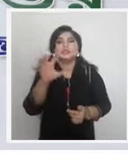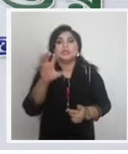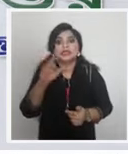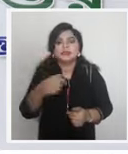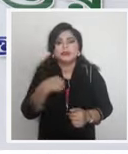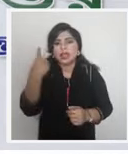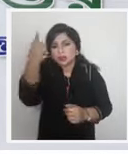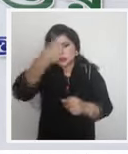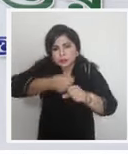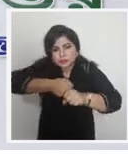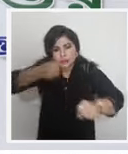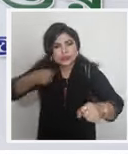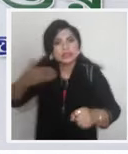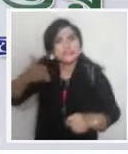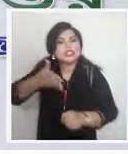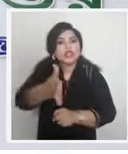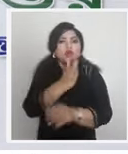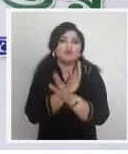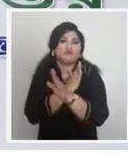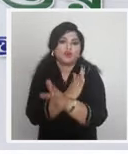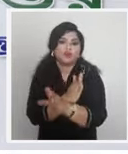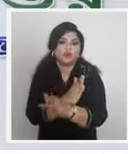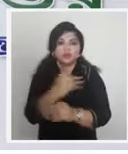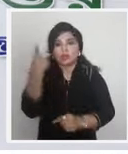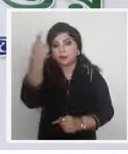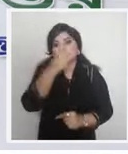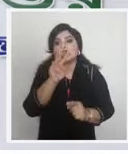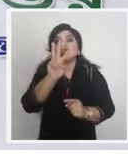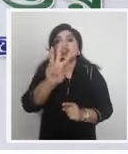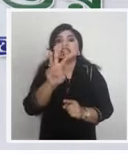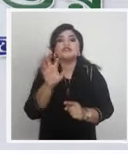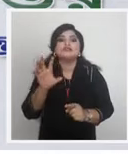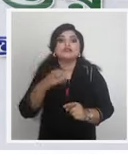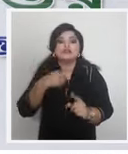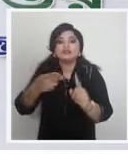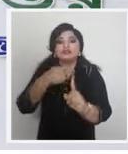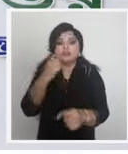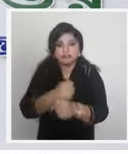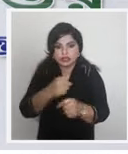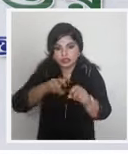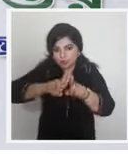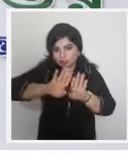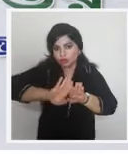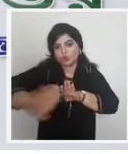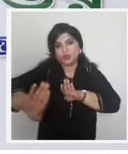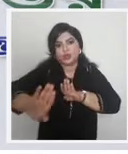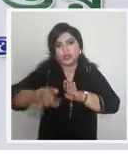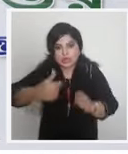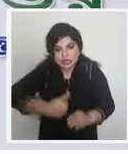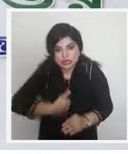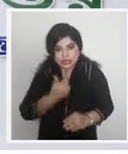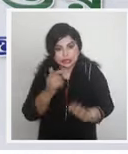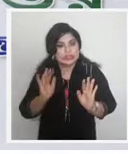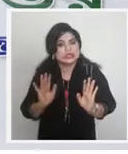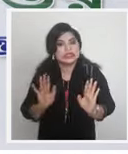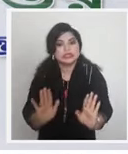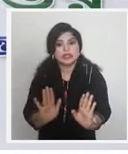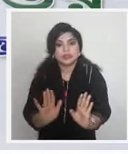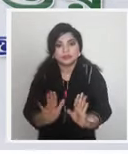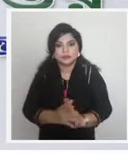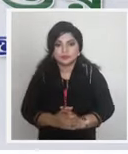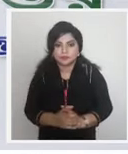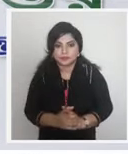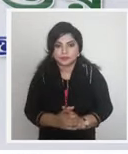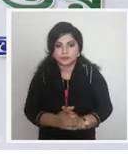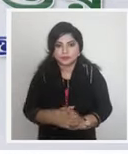পরুন, বারবার সাবান পানি দিয়ে 20 সেকেন্ড ধরে হাত ধুন, জনসমাবেশ এড়িয়ে চলুন, কমপক্ষে 3 ফুট দূরত্ব বা